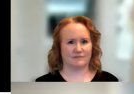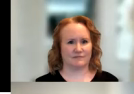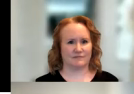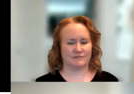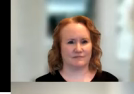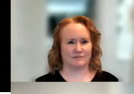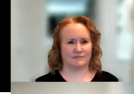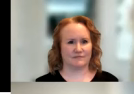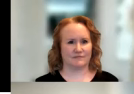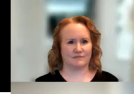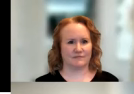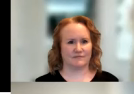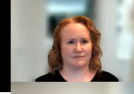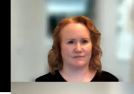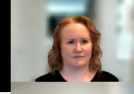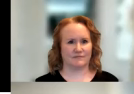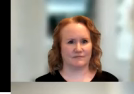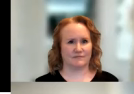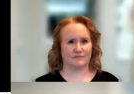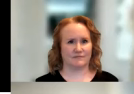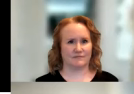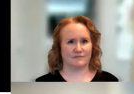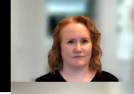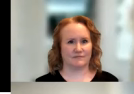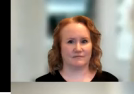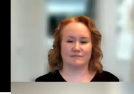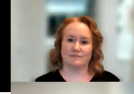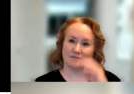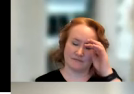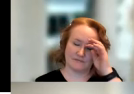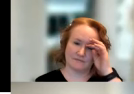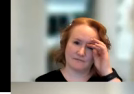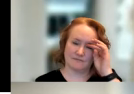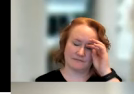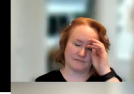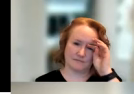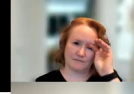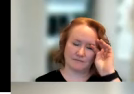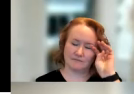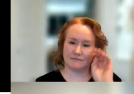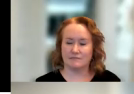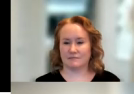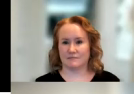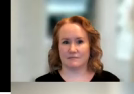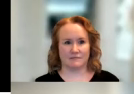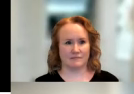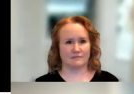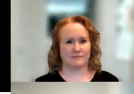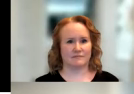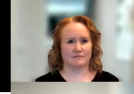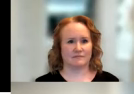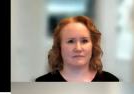e-penger, og så typisk elektronisk lagrede pengeverdier som overføres. I tillegg